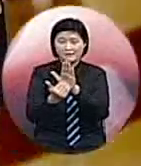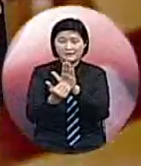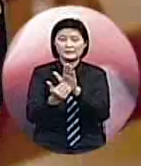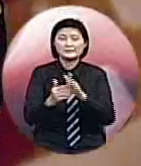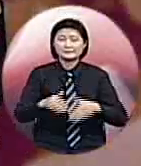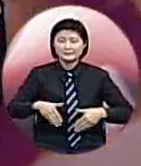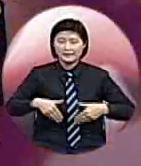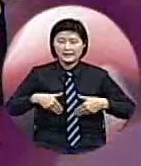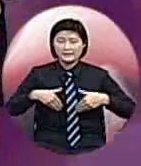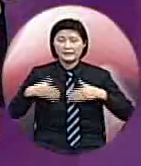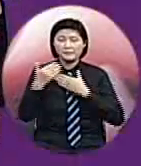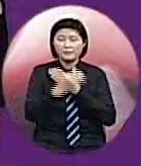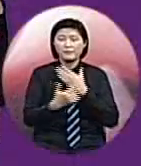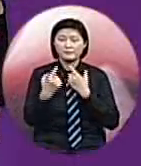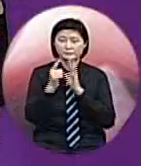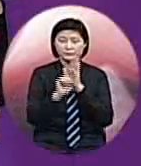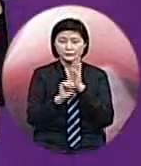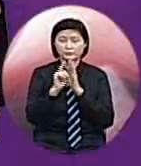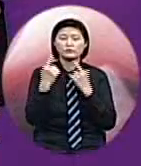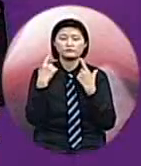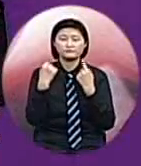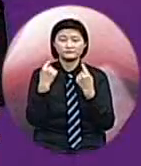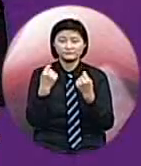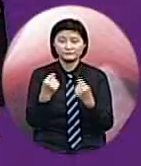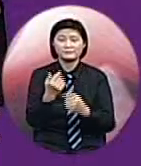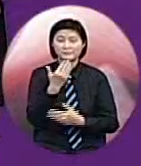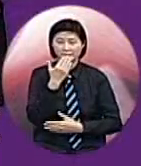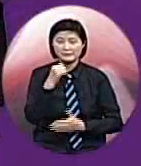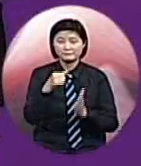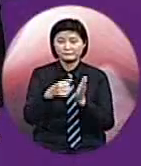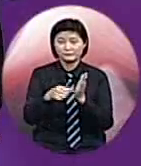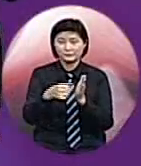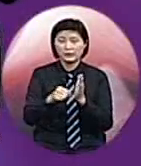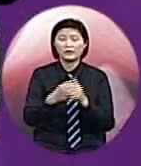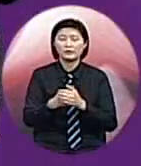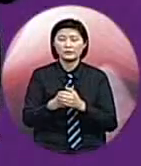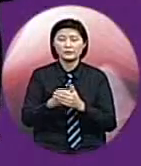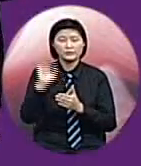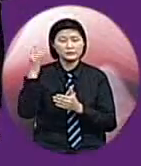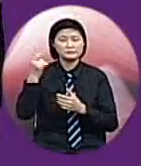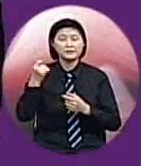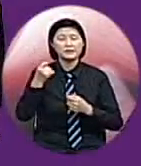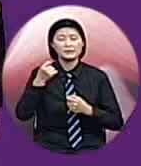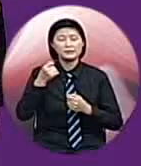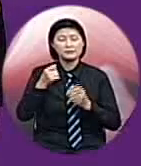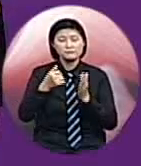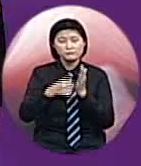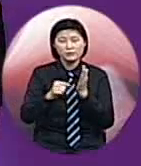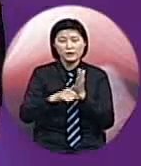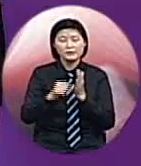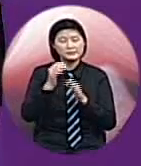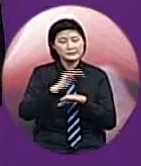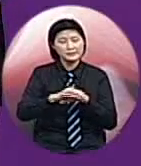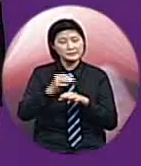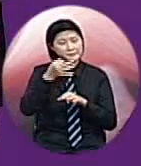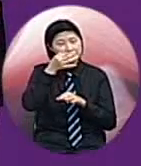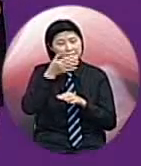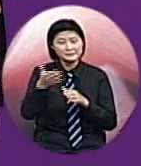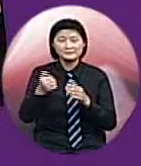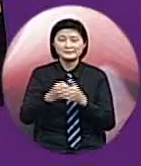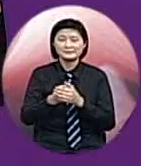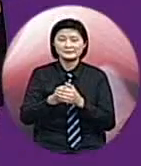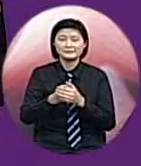아주 따뜻하게 체온을 유지할 수 있게 해주는 것인데요. 요즘에는 뭐 패션 아이템으로도 이것을 자주 사용을